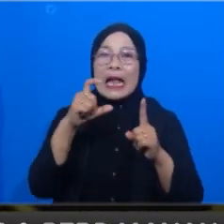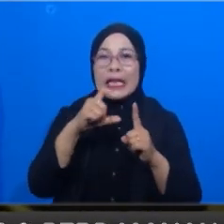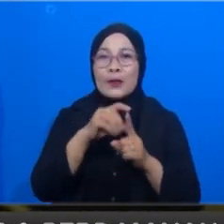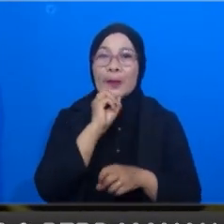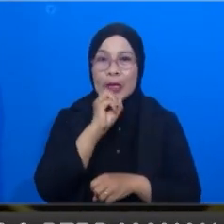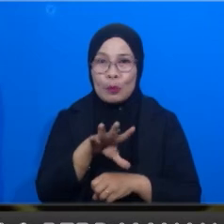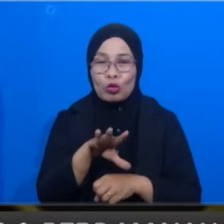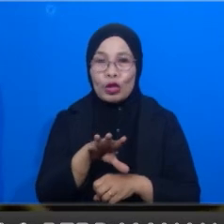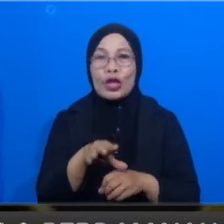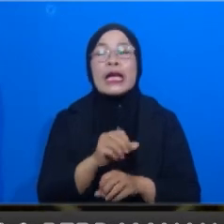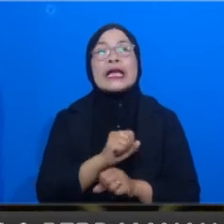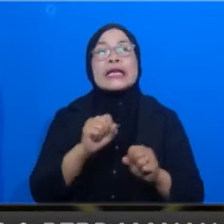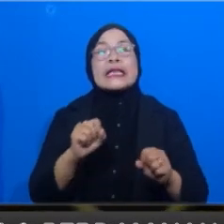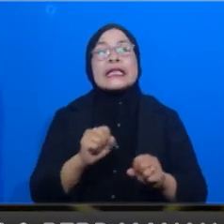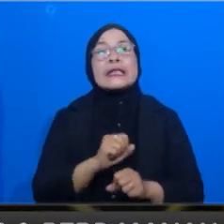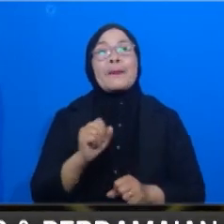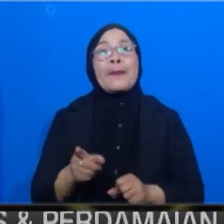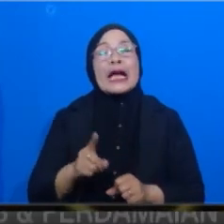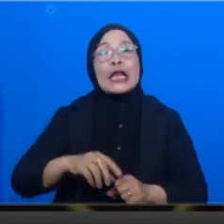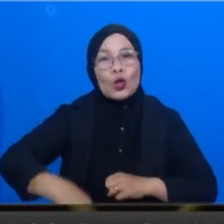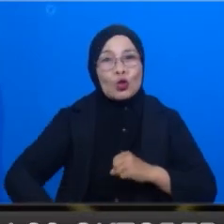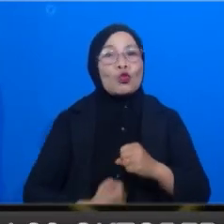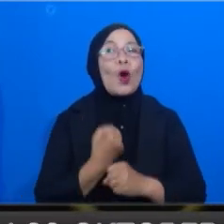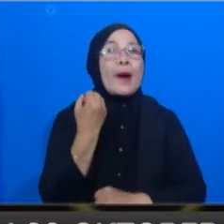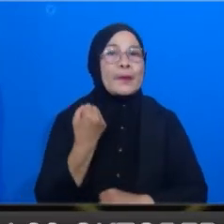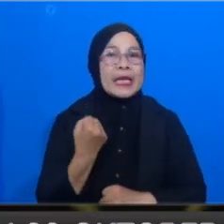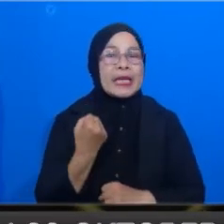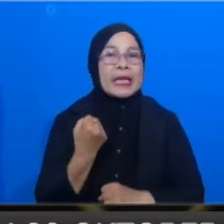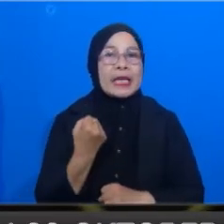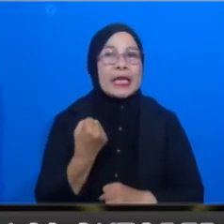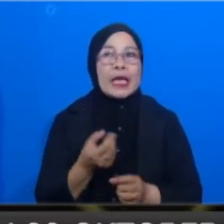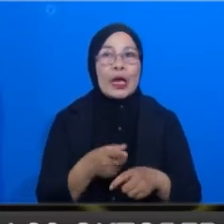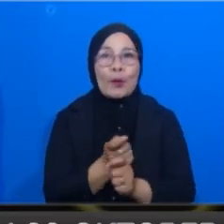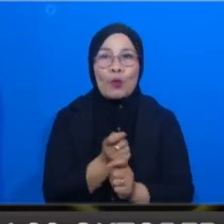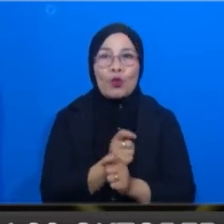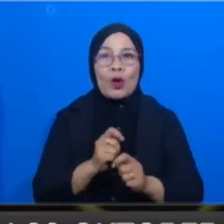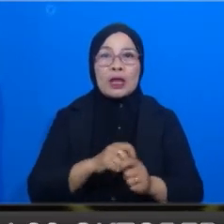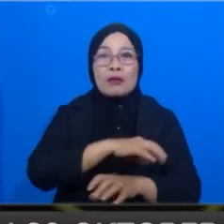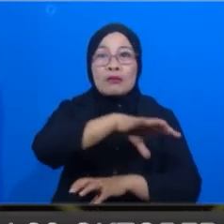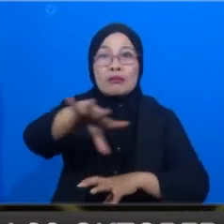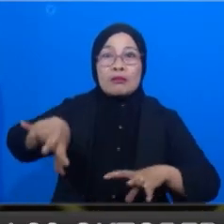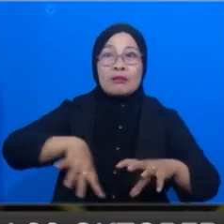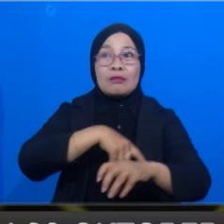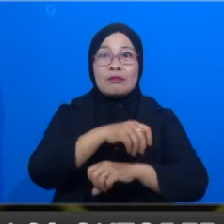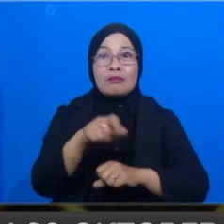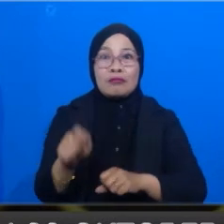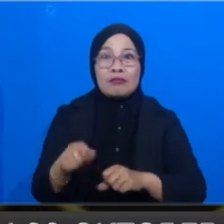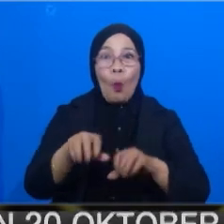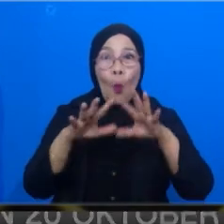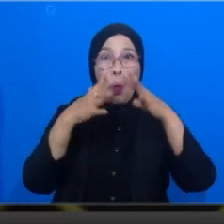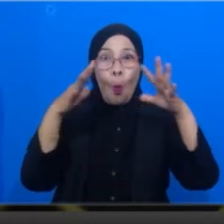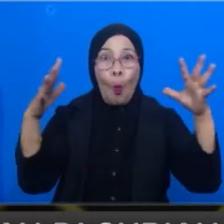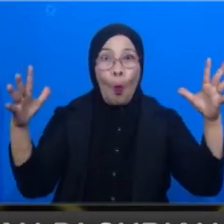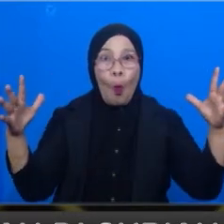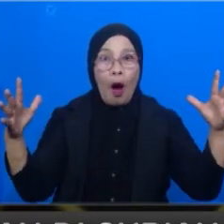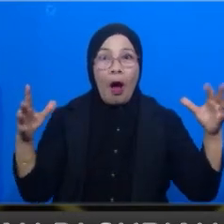Moise sebagai suami tercinta membuat ruangan sidang sesaat menjadi riuh karena respon hakim